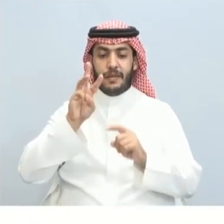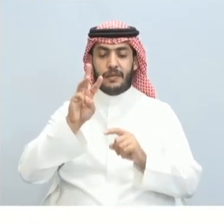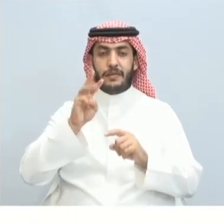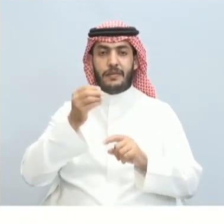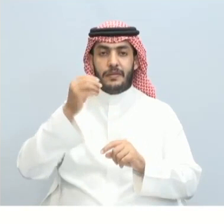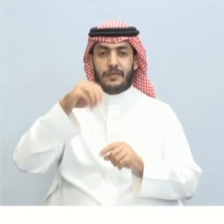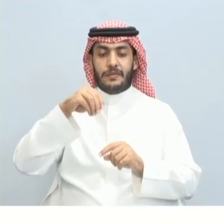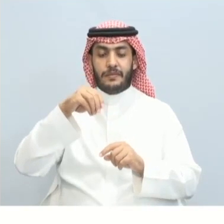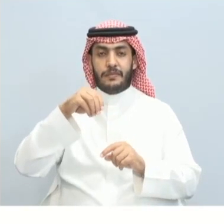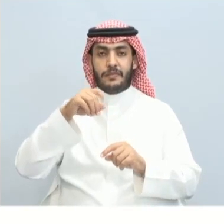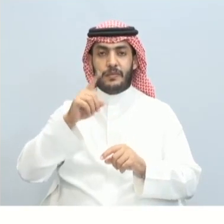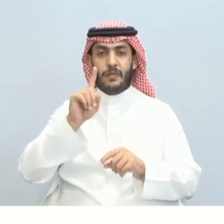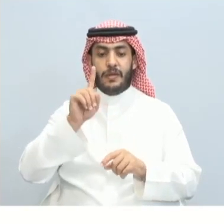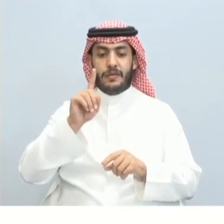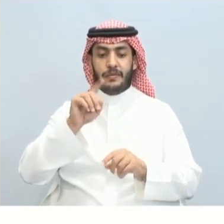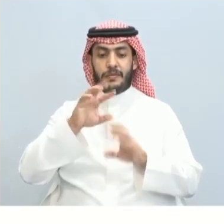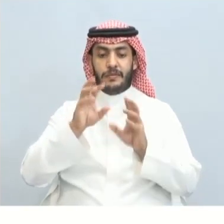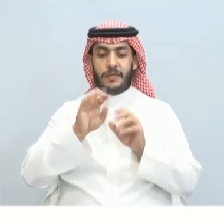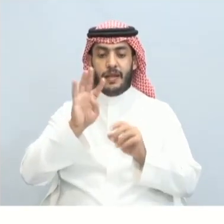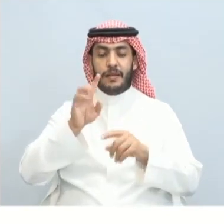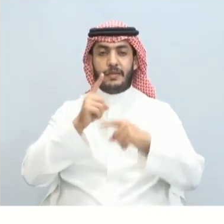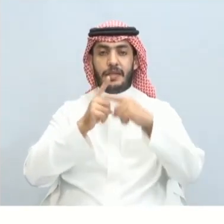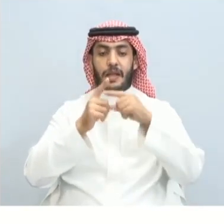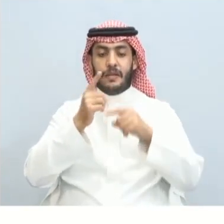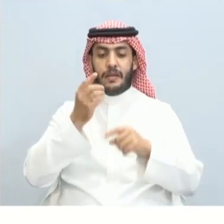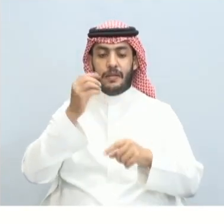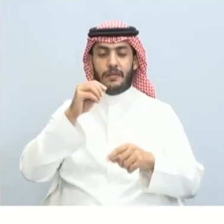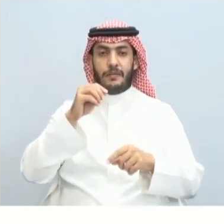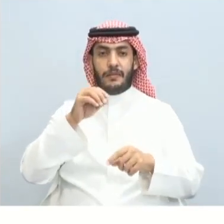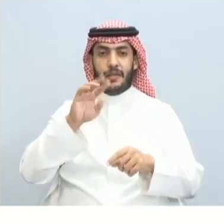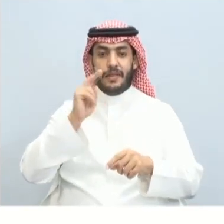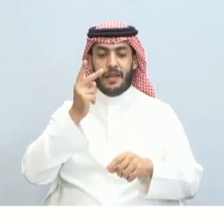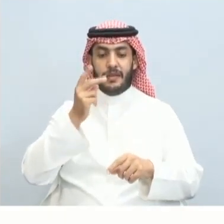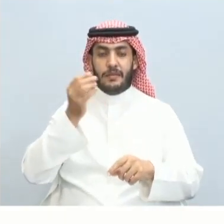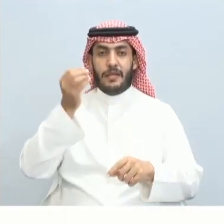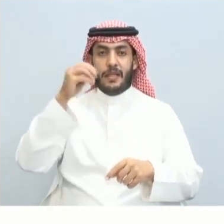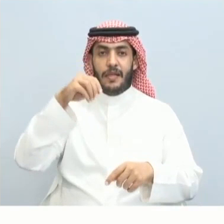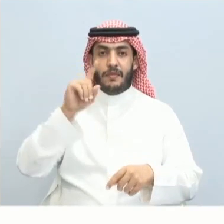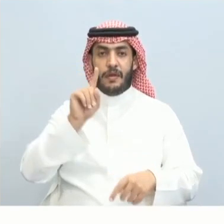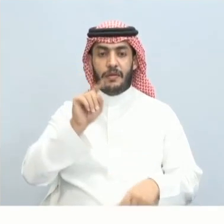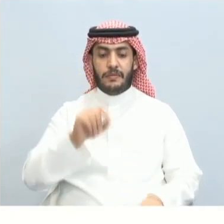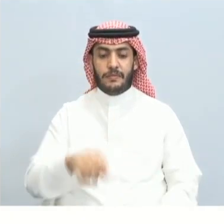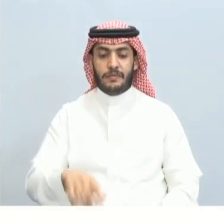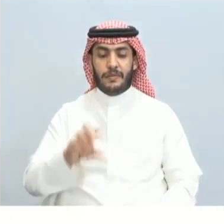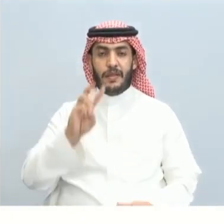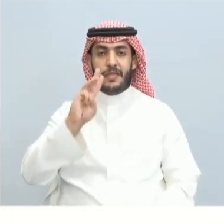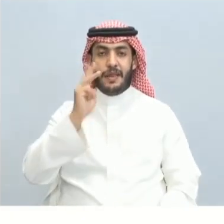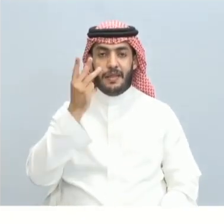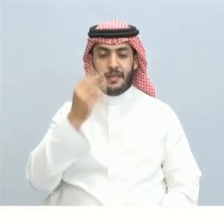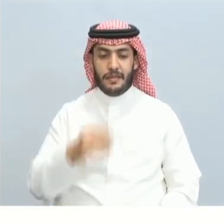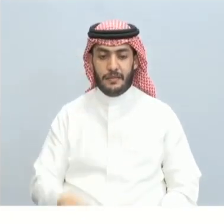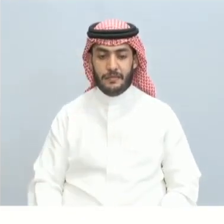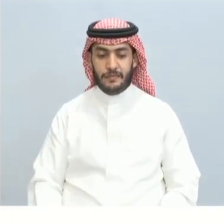مضافا اليها واحد اربعه في ثلاثه كم صحيح 12 مضاف اليه واحد تصبح قيمه صاد